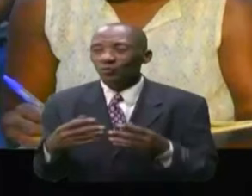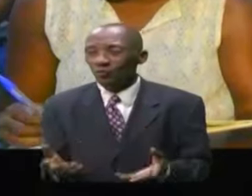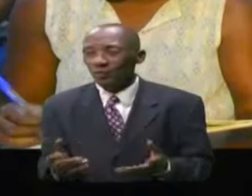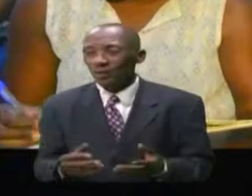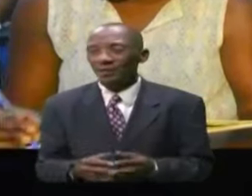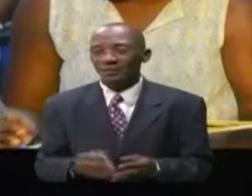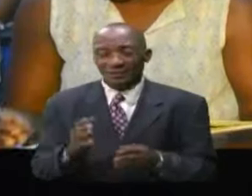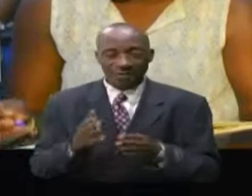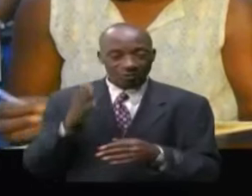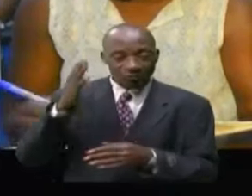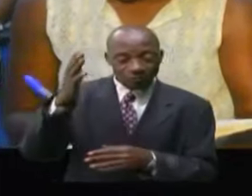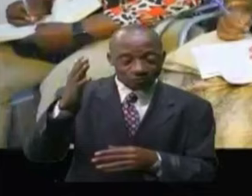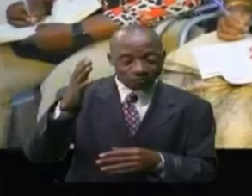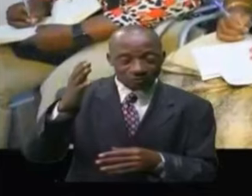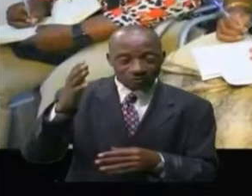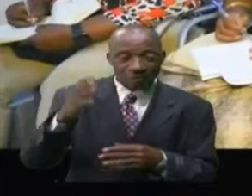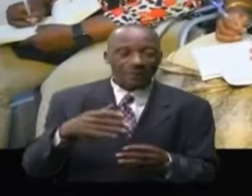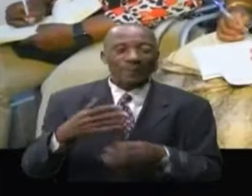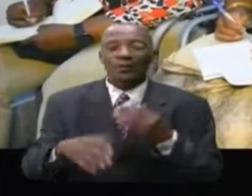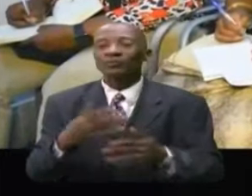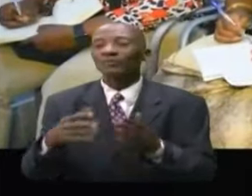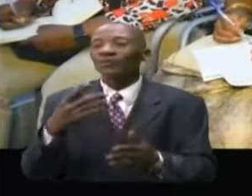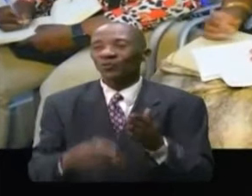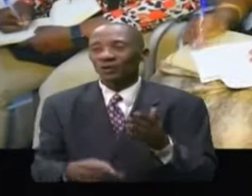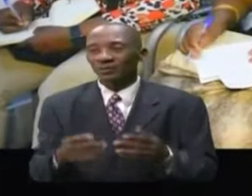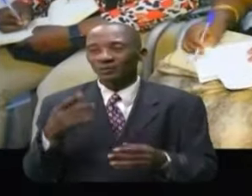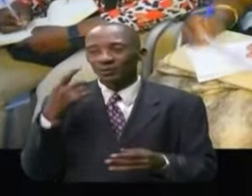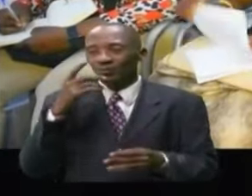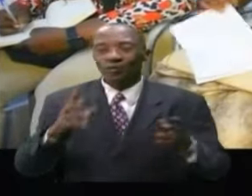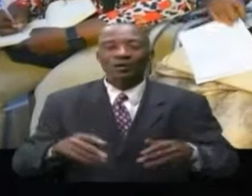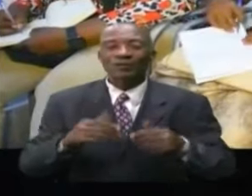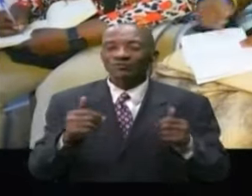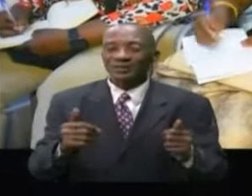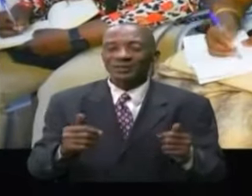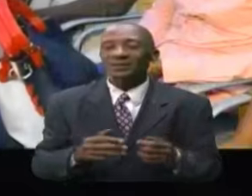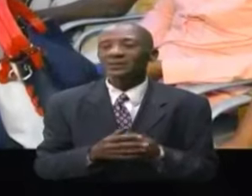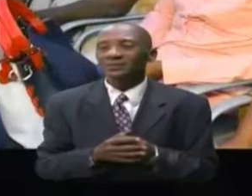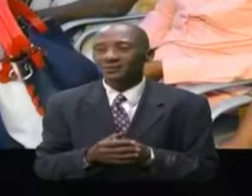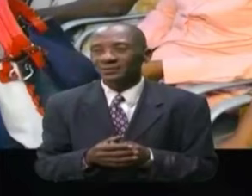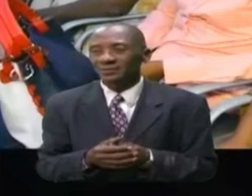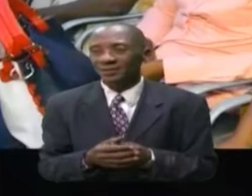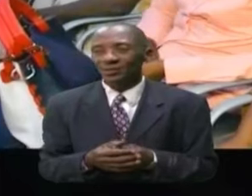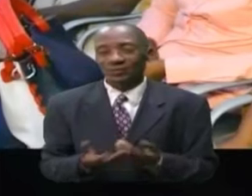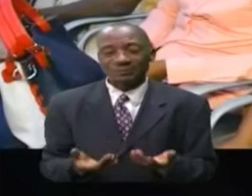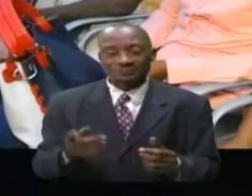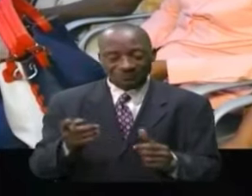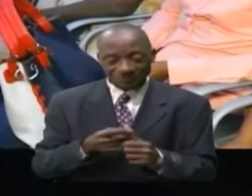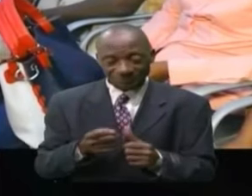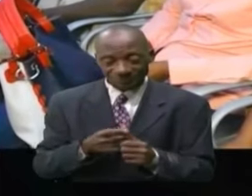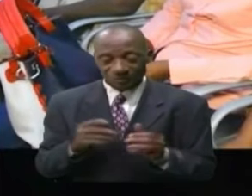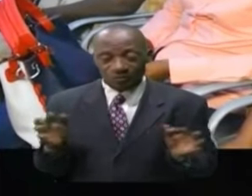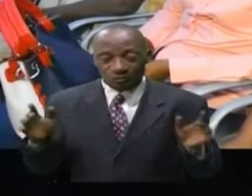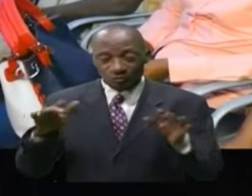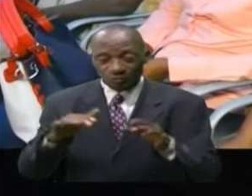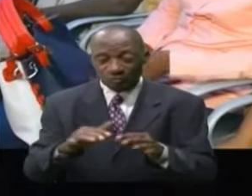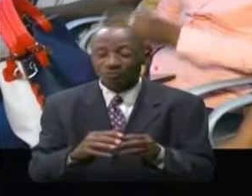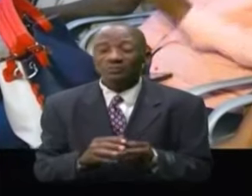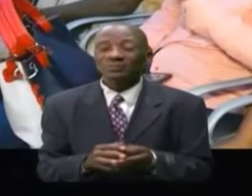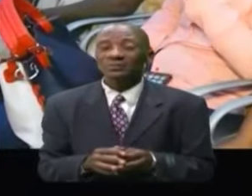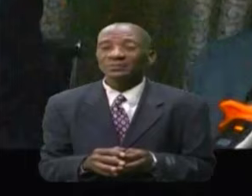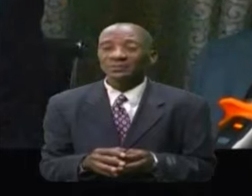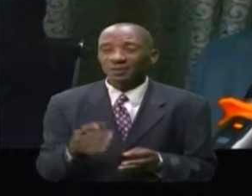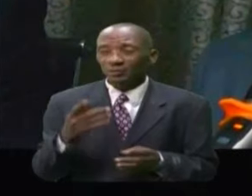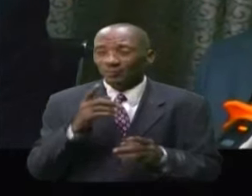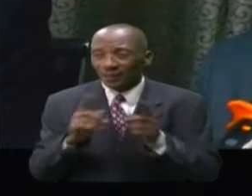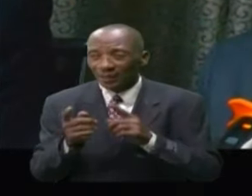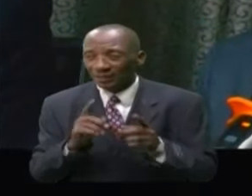sans oublier la loi pénale congolaise, mais surtout les us et coutumes et la pratique du métier d'avocat. Les RIFAV